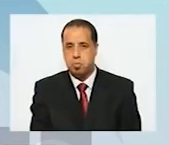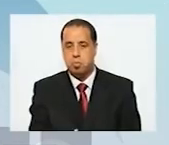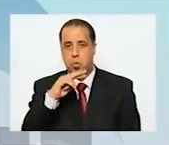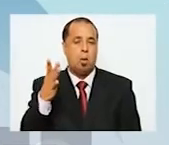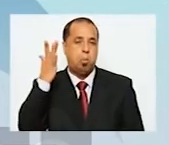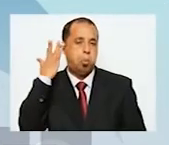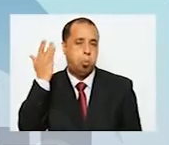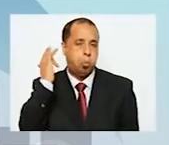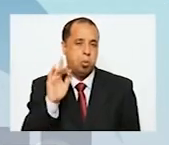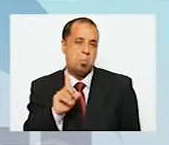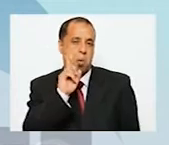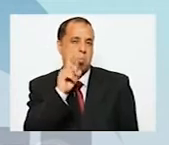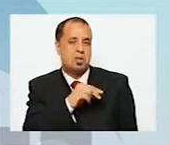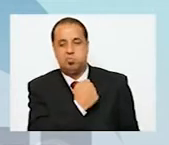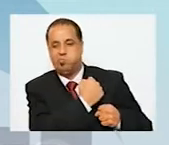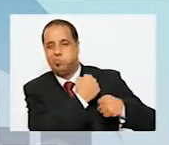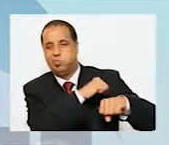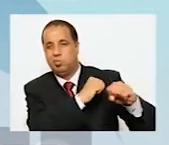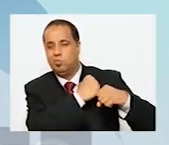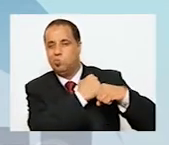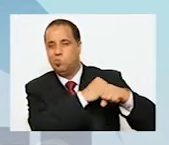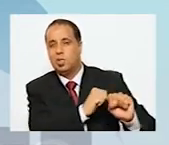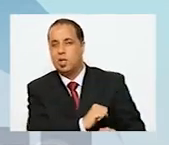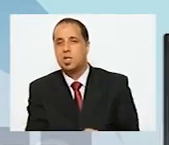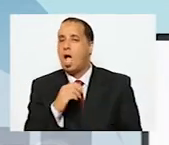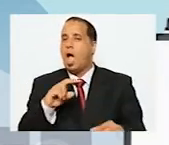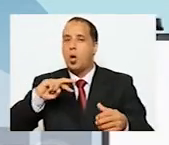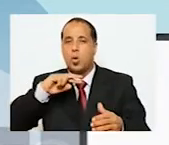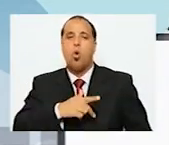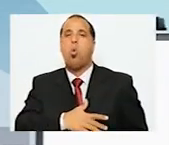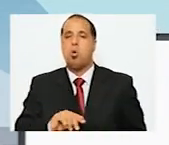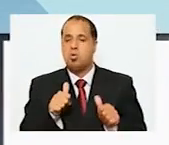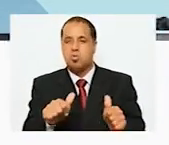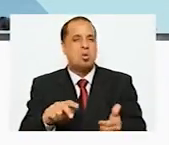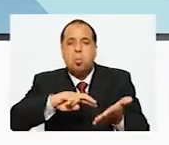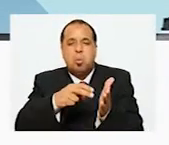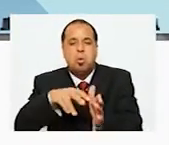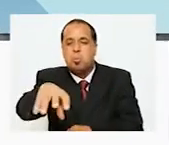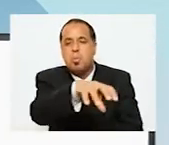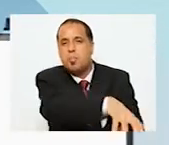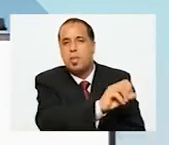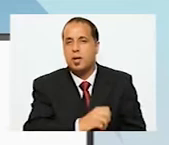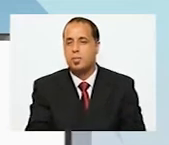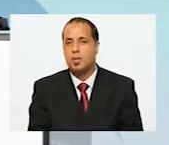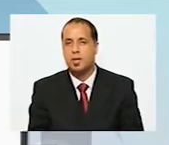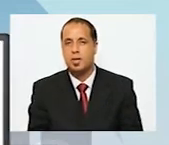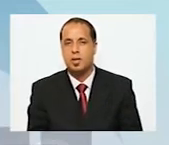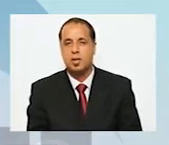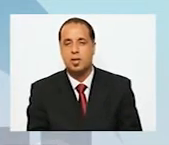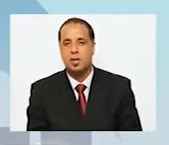هالأيام بدأت تشوف السلبيات ولا تهلبة، وحتى اللي يبي يدير حل معادش عرف منين يبدأ.